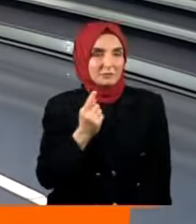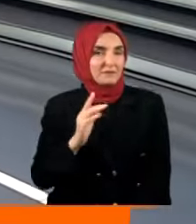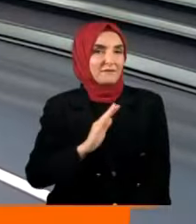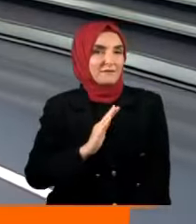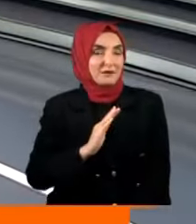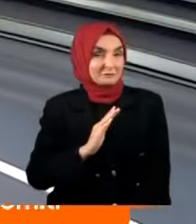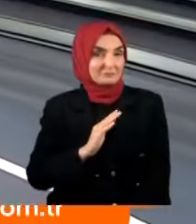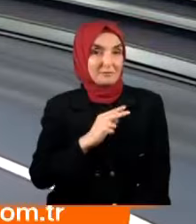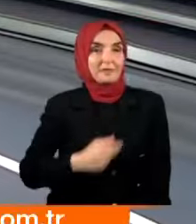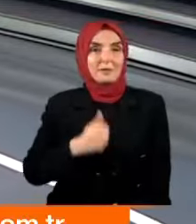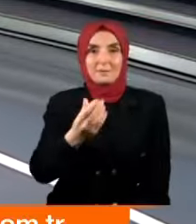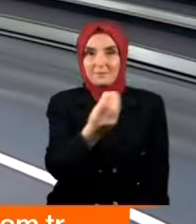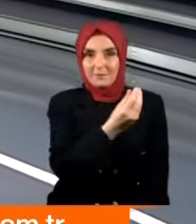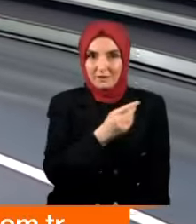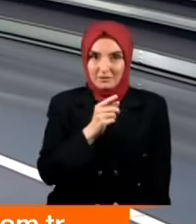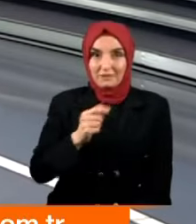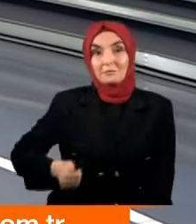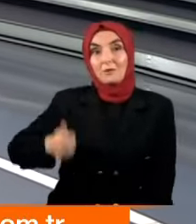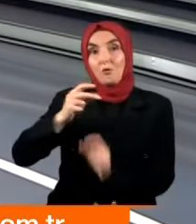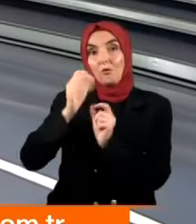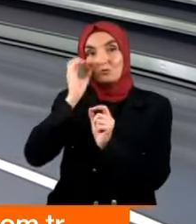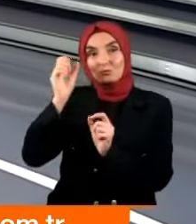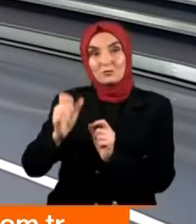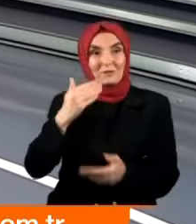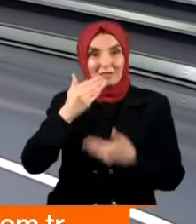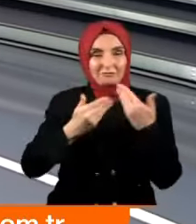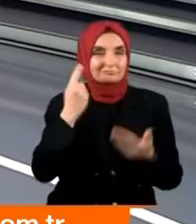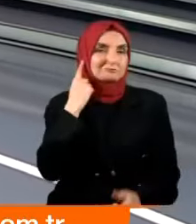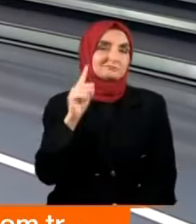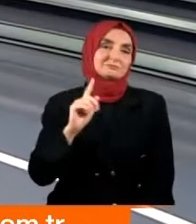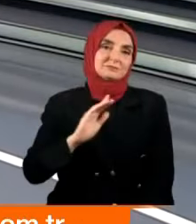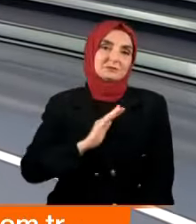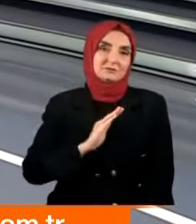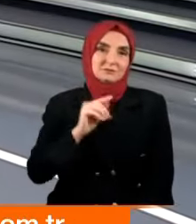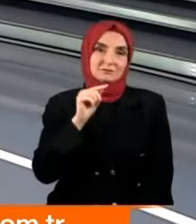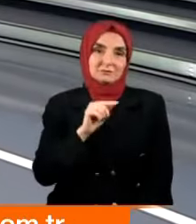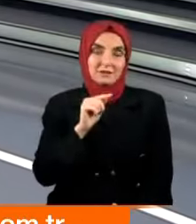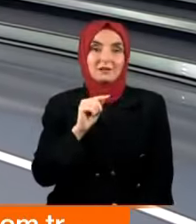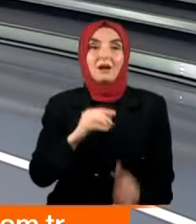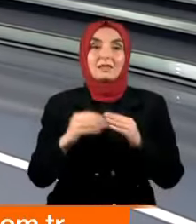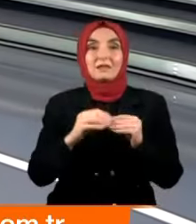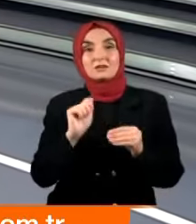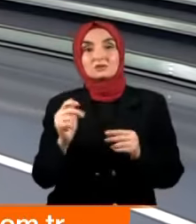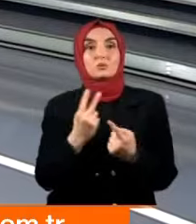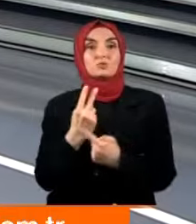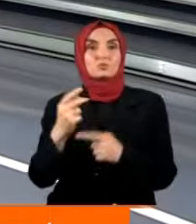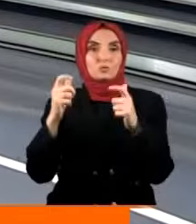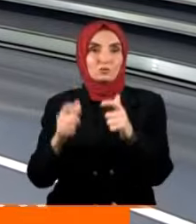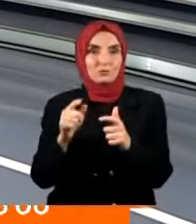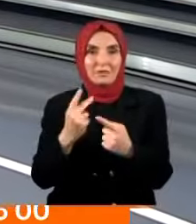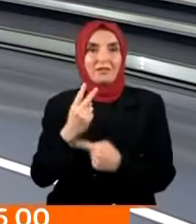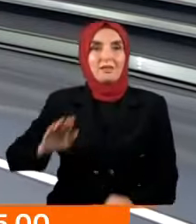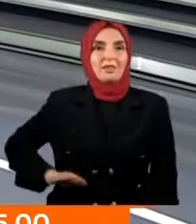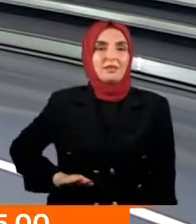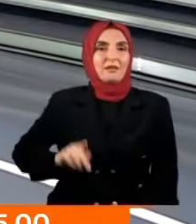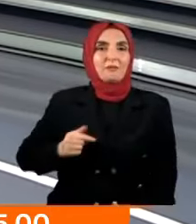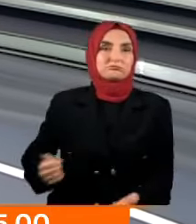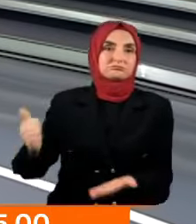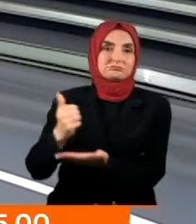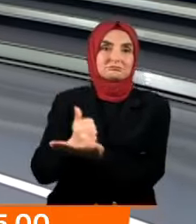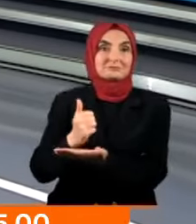kulak asmıyor. Özel geçtiğimiz günlerde Adana Yüreğir Belediyesi'nde yapılan yeğen atamalarının geri çekildiğini söylemişti hatırlarsanız. Ancak Başkan